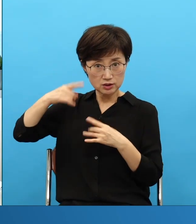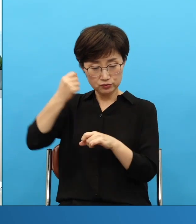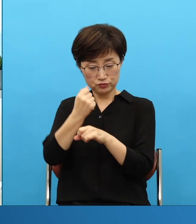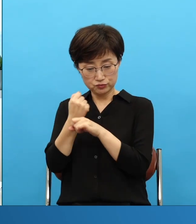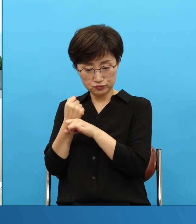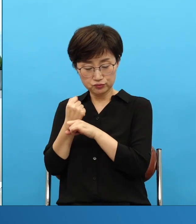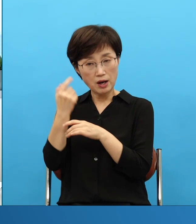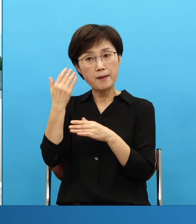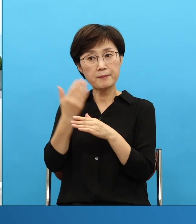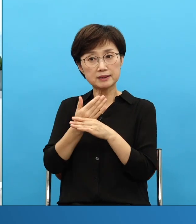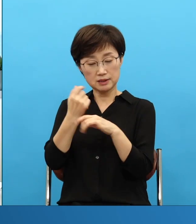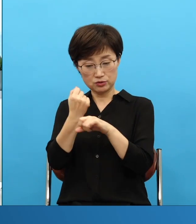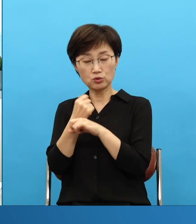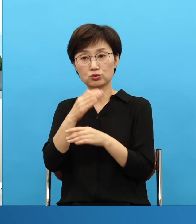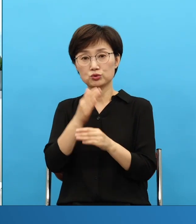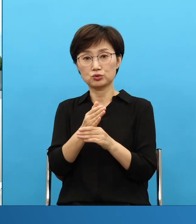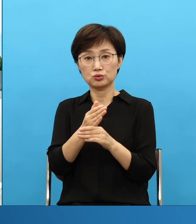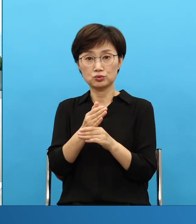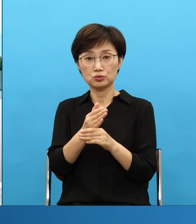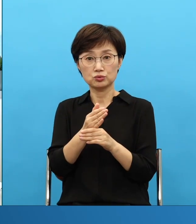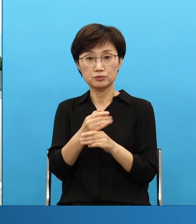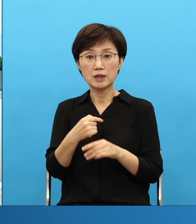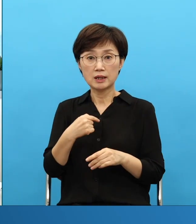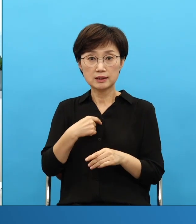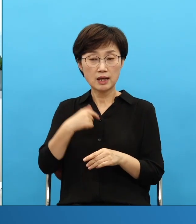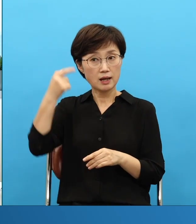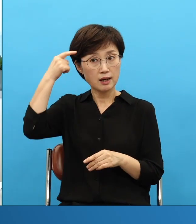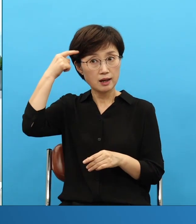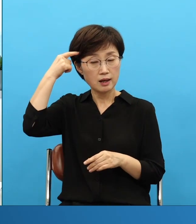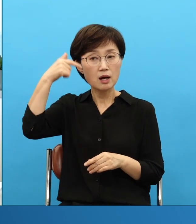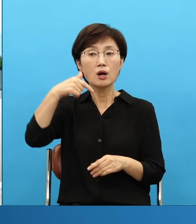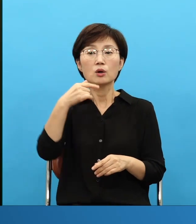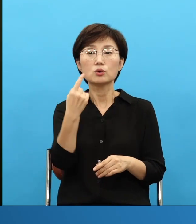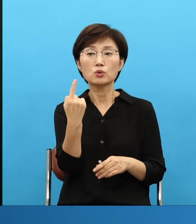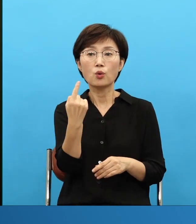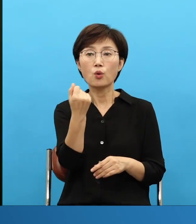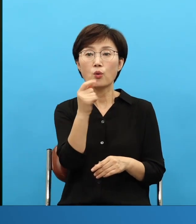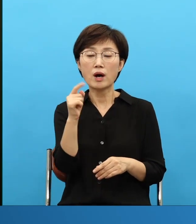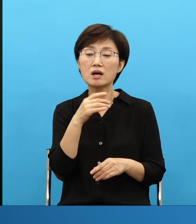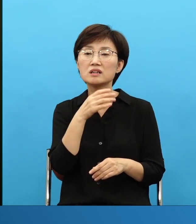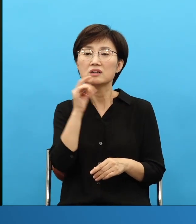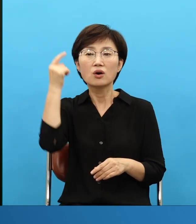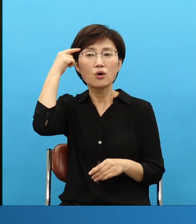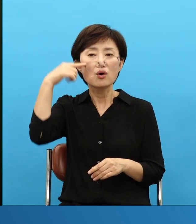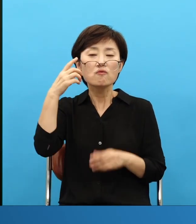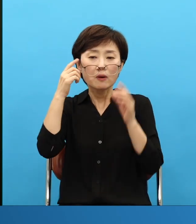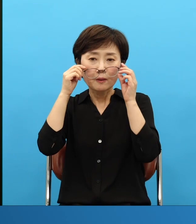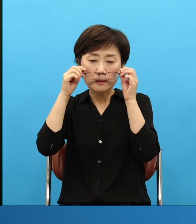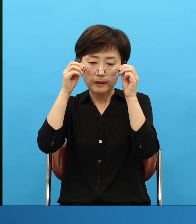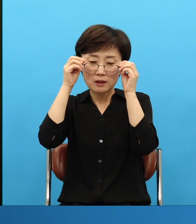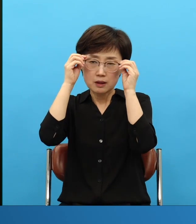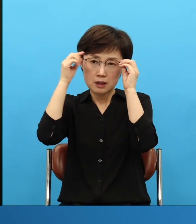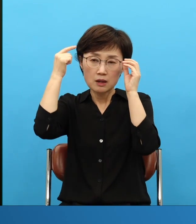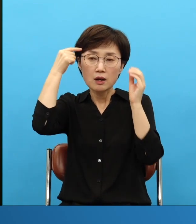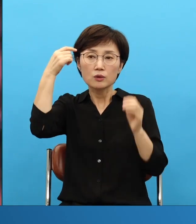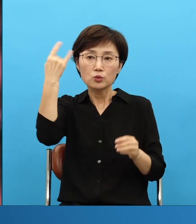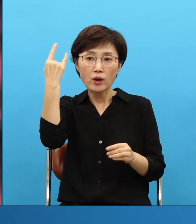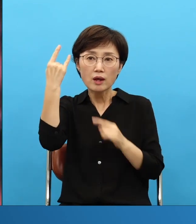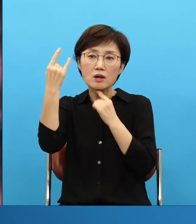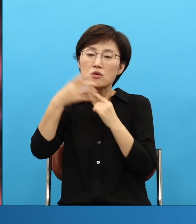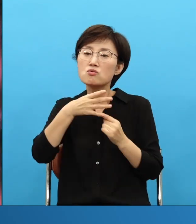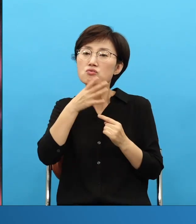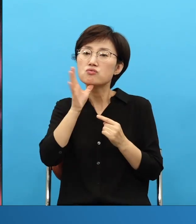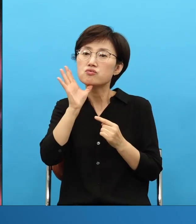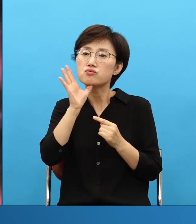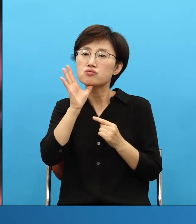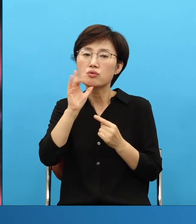합니다. 제가 연구하고 있는 분야는 크게 노화입니다. 노화 분야 중에서도 우리 몸의 플랫폼, 뇌의